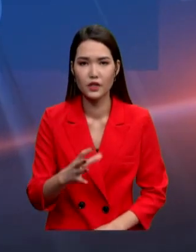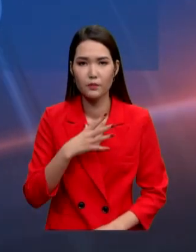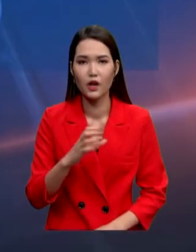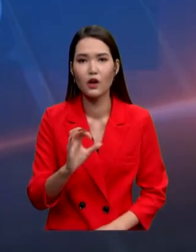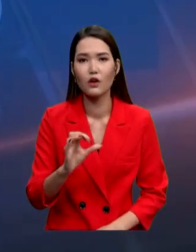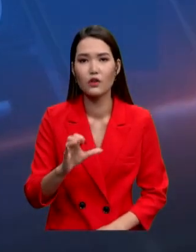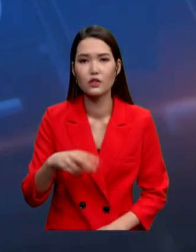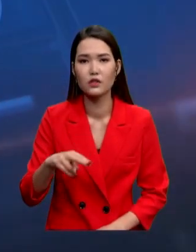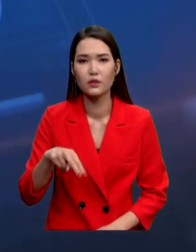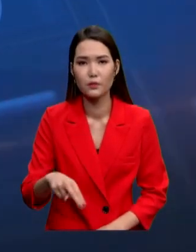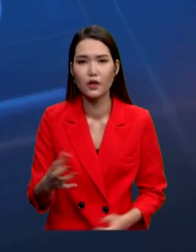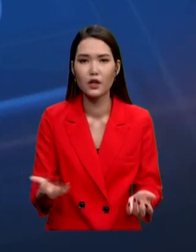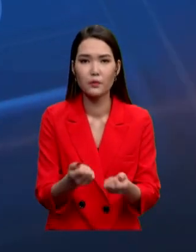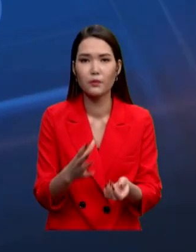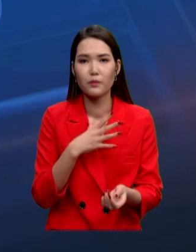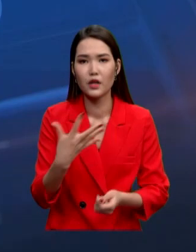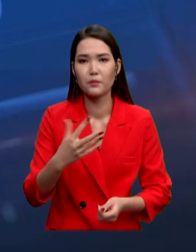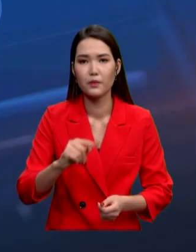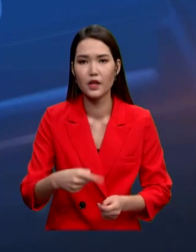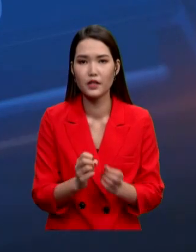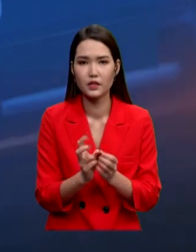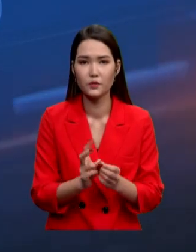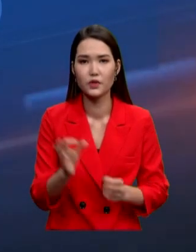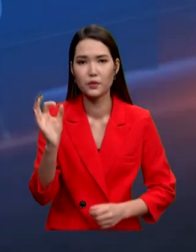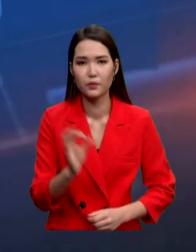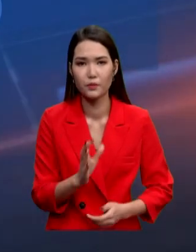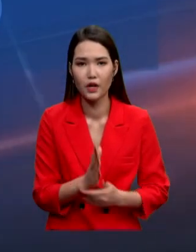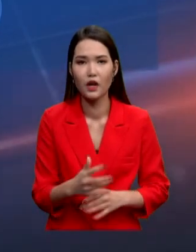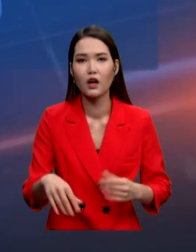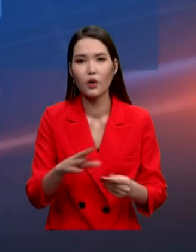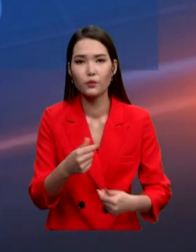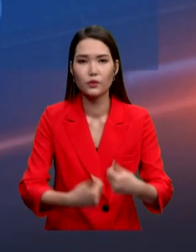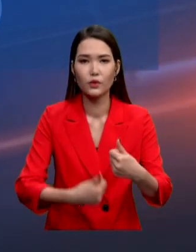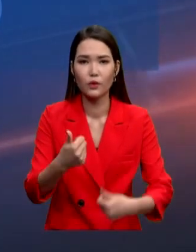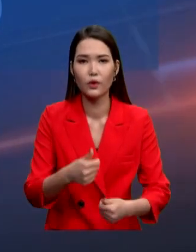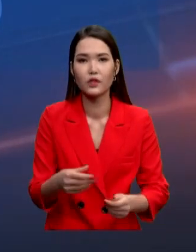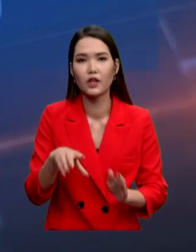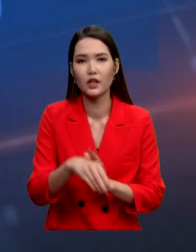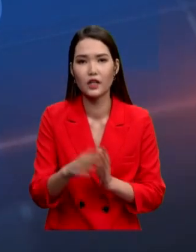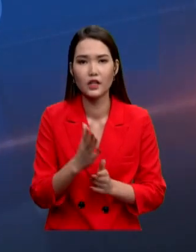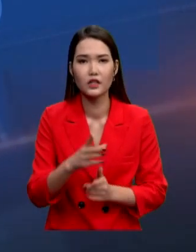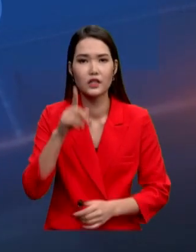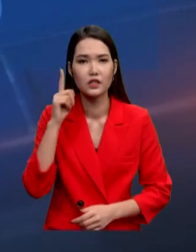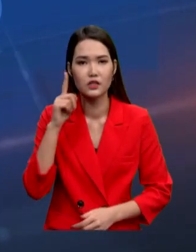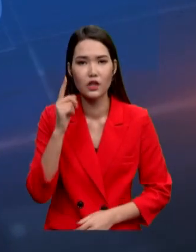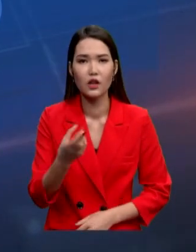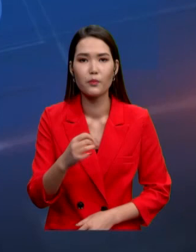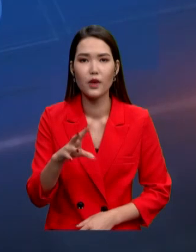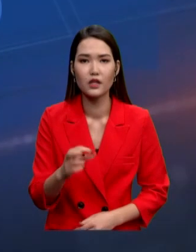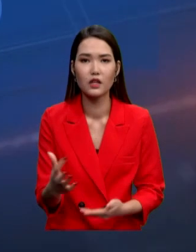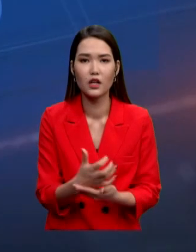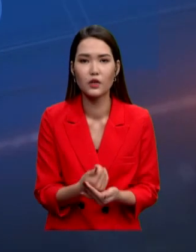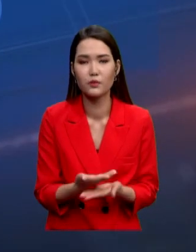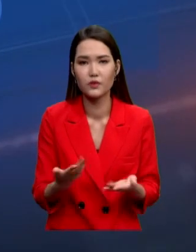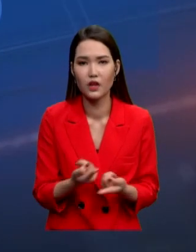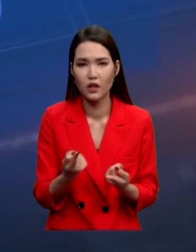8,33%. И ОСДП поддержали 5,12%. Аутсайдером гонки является партия «Зеленых Байтак»,